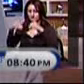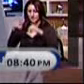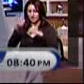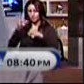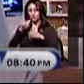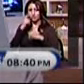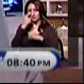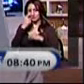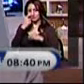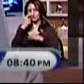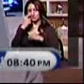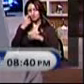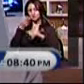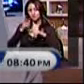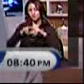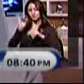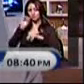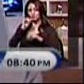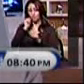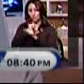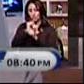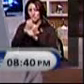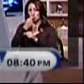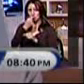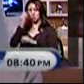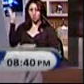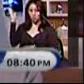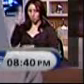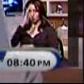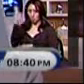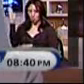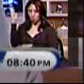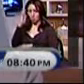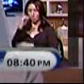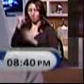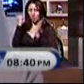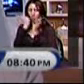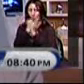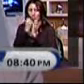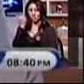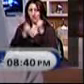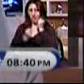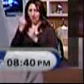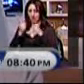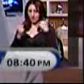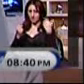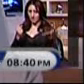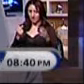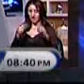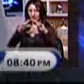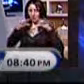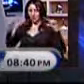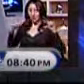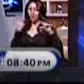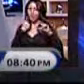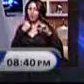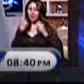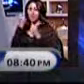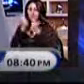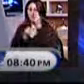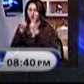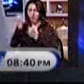بمهام ادارة المرور. يعني ما كانش في ادارة مرور، كان نادي السيارات اللي بيدي الرخص وبيدي اللوح المعدنية لوحات